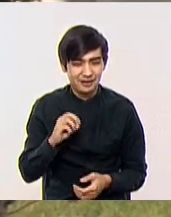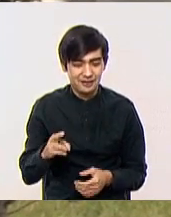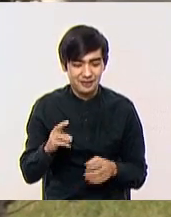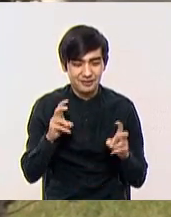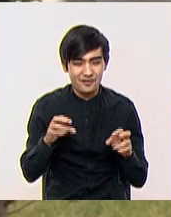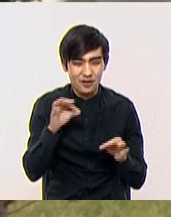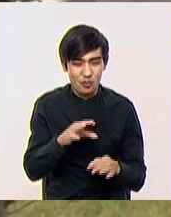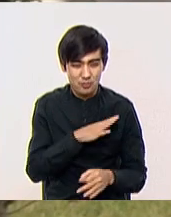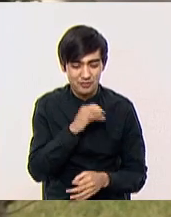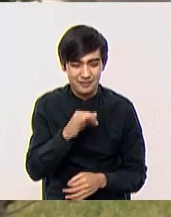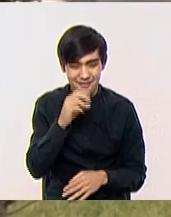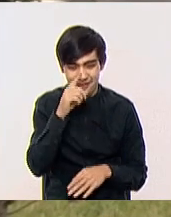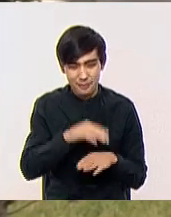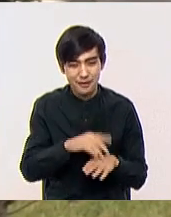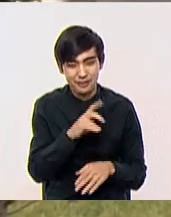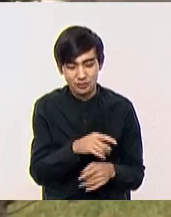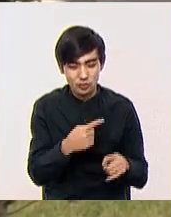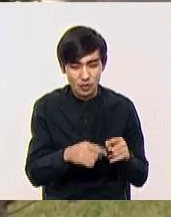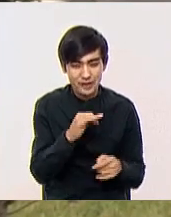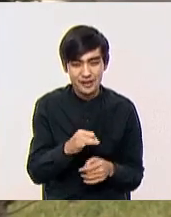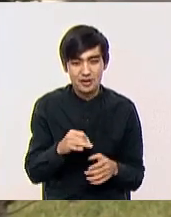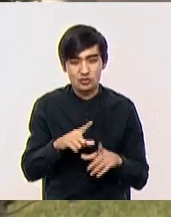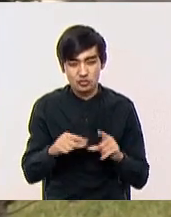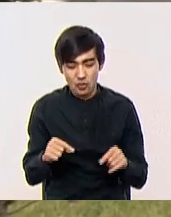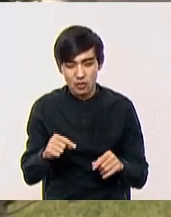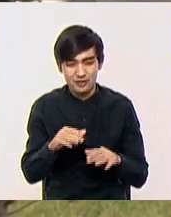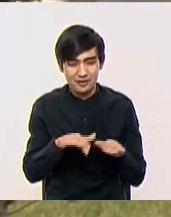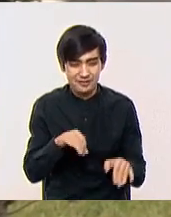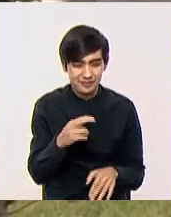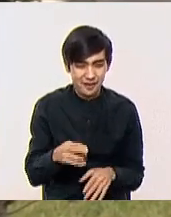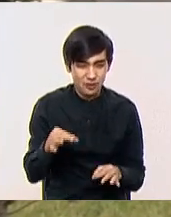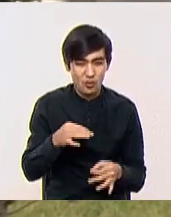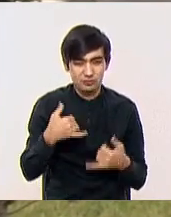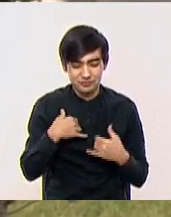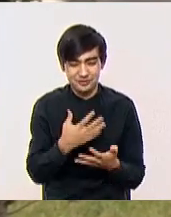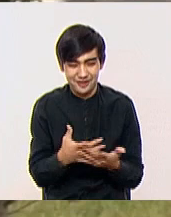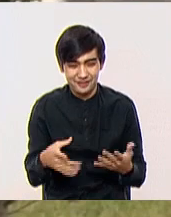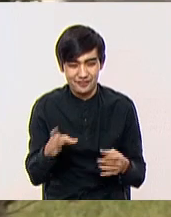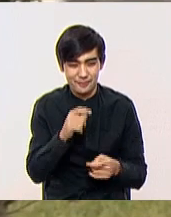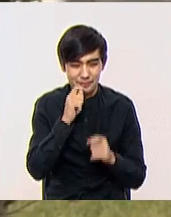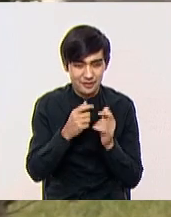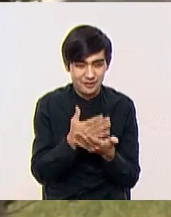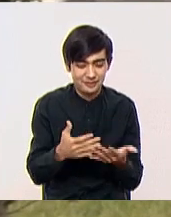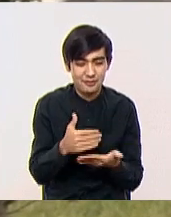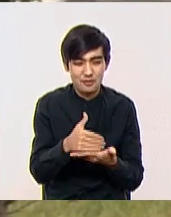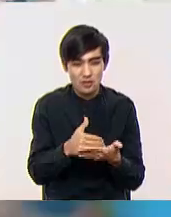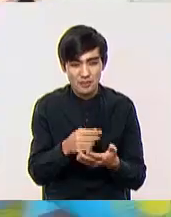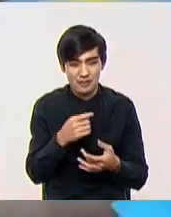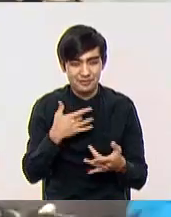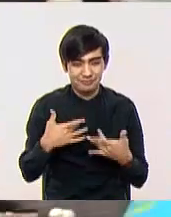деп танылған үкіметтік емес ұйымдармен мектеп, балабақша ұжымдары алғысқа бөленіп, концерттік бағдарлама тамашалады.